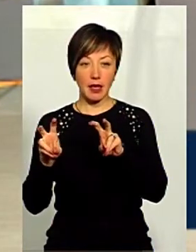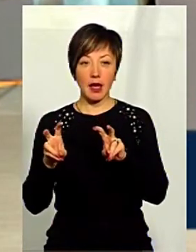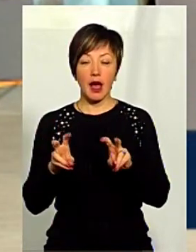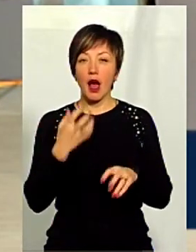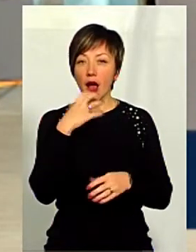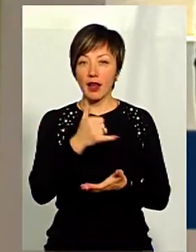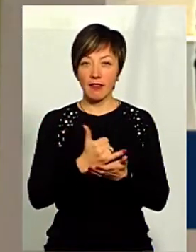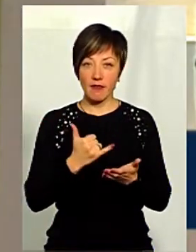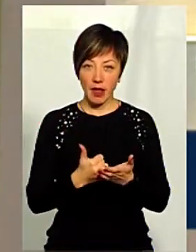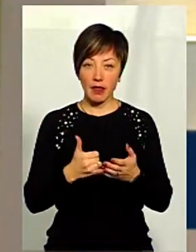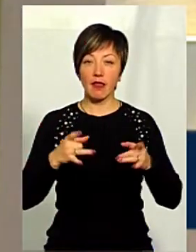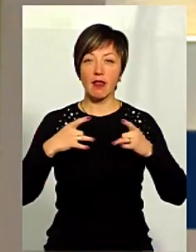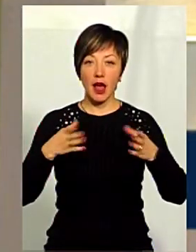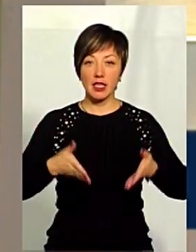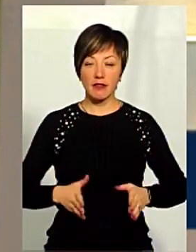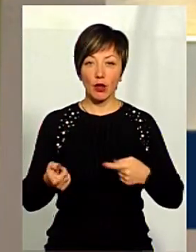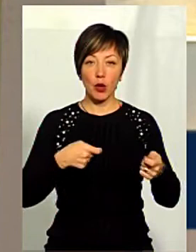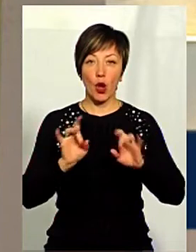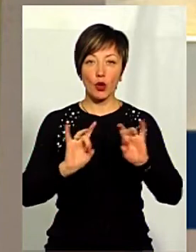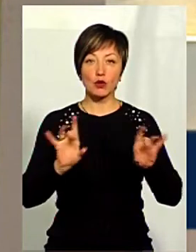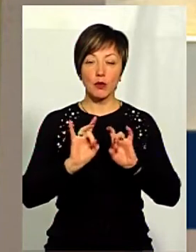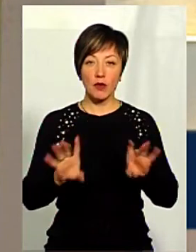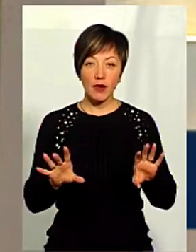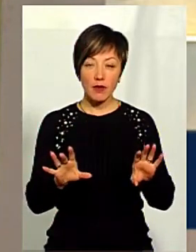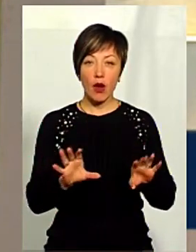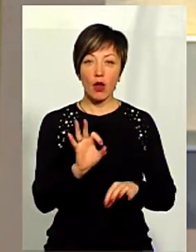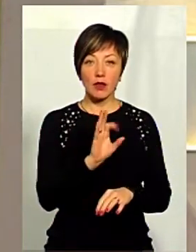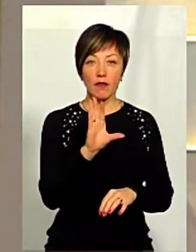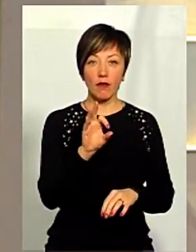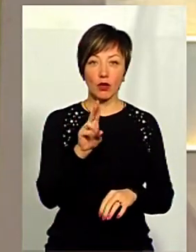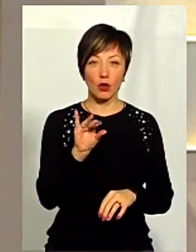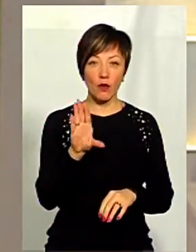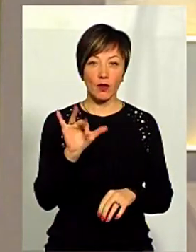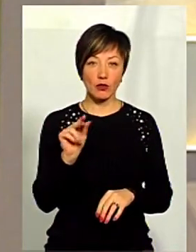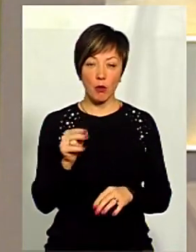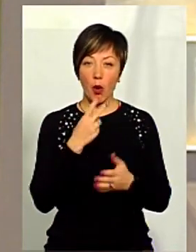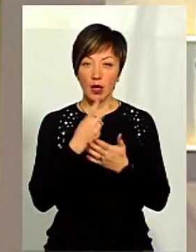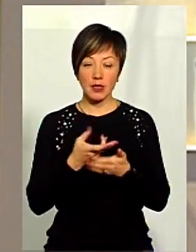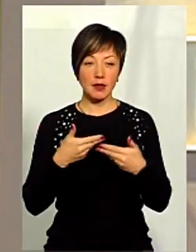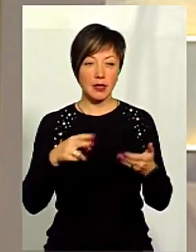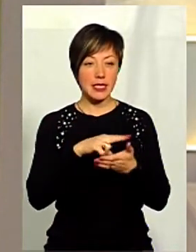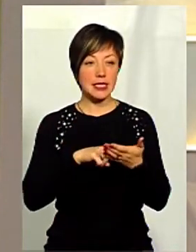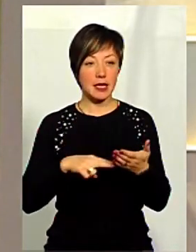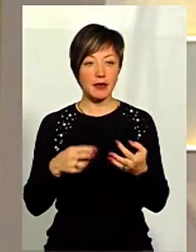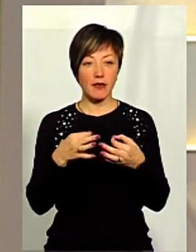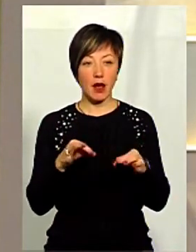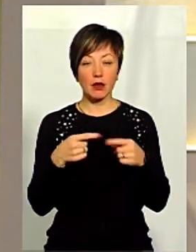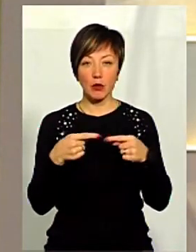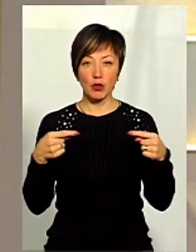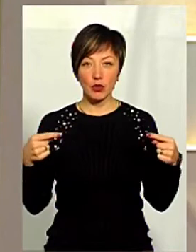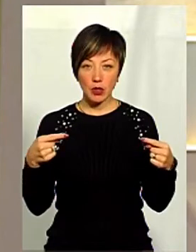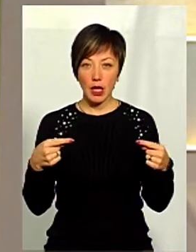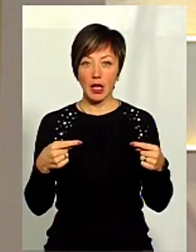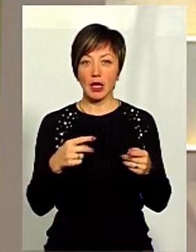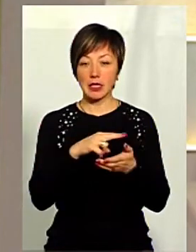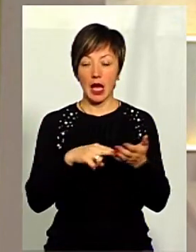на Різдвяному ярмарку. Це розповів нам підприємець Олександр Войтович. Він показав нам навіть сертифікати на продукцію та пакет